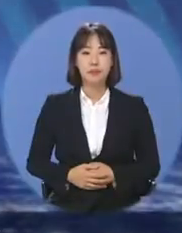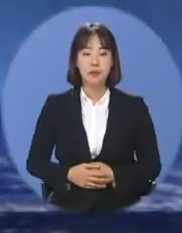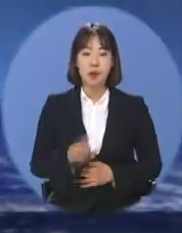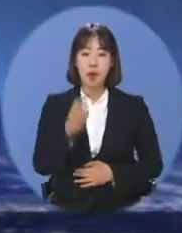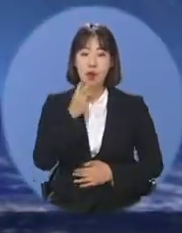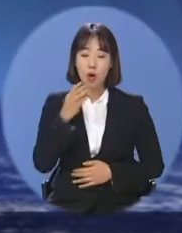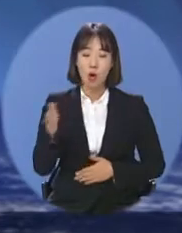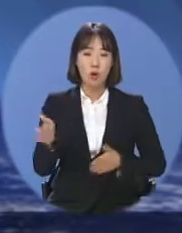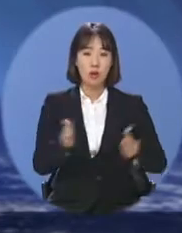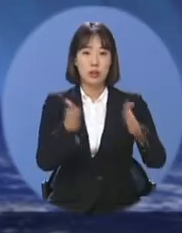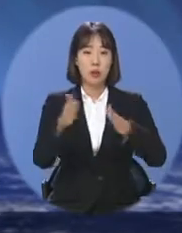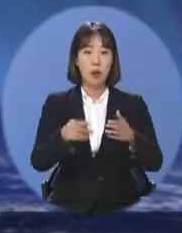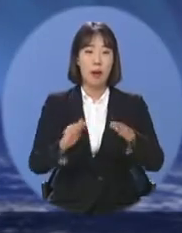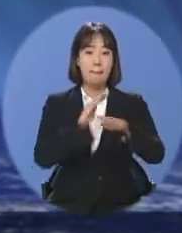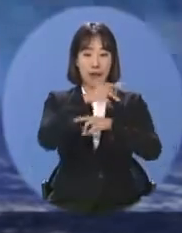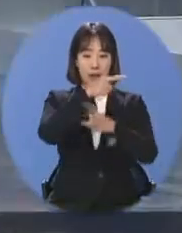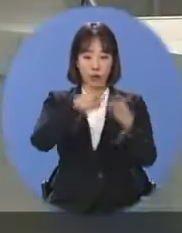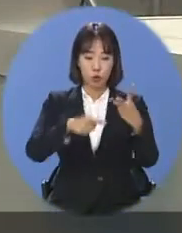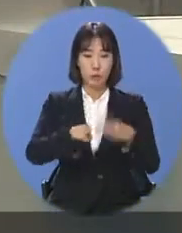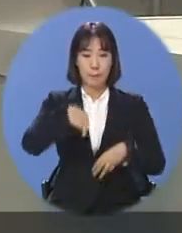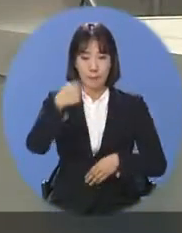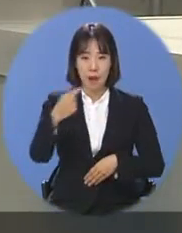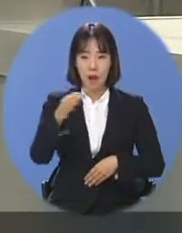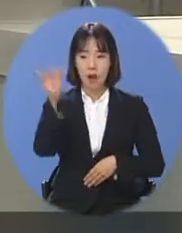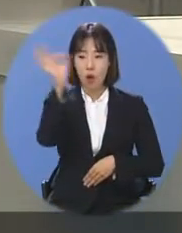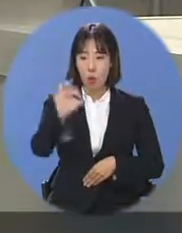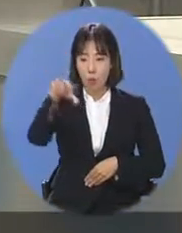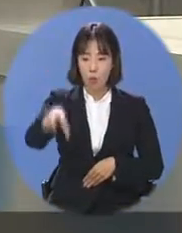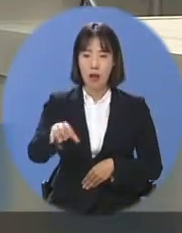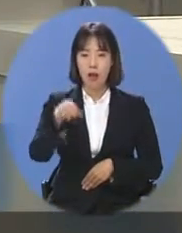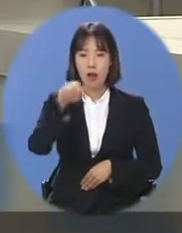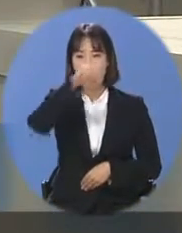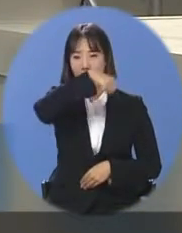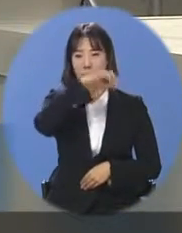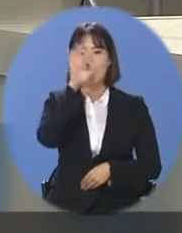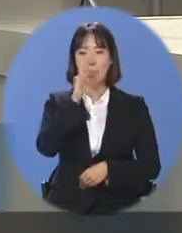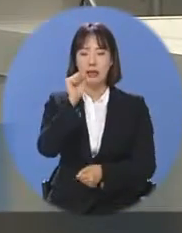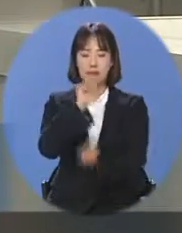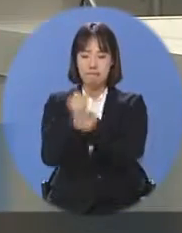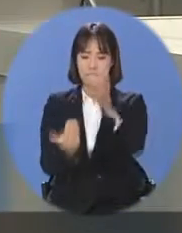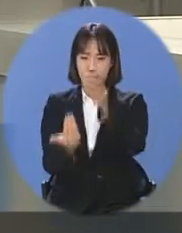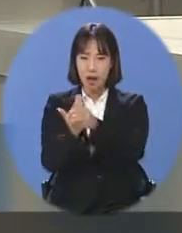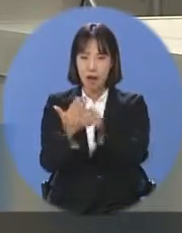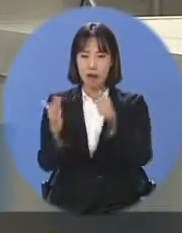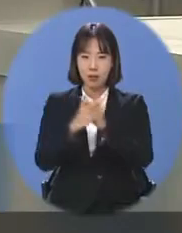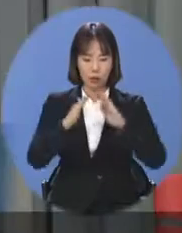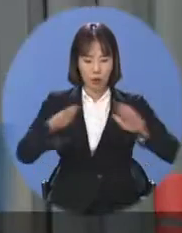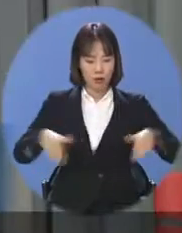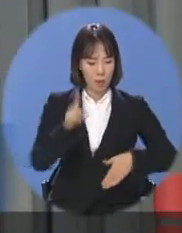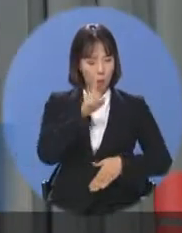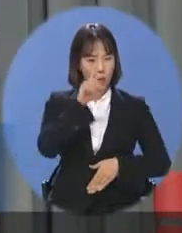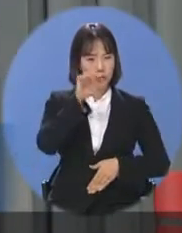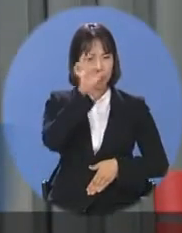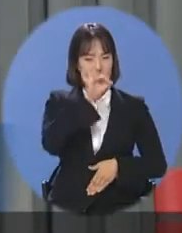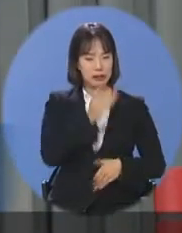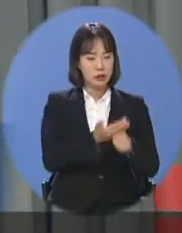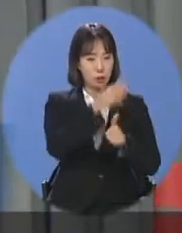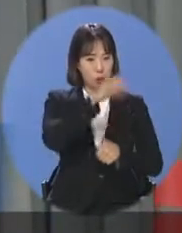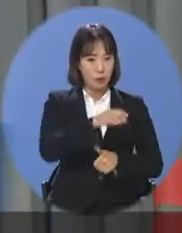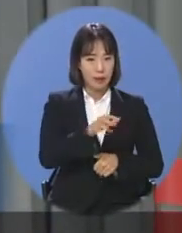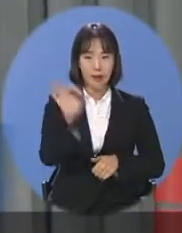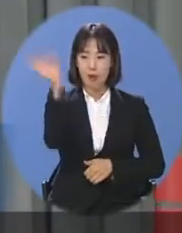경기도 파주에 이어서 연천에서도 아프리카 돼지 열병이 발생한 가운데 전남지역의 종돈장 차량이 연천 농장을 다녀온 것으로